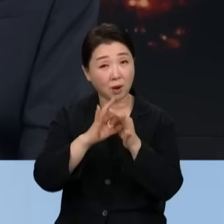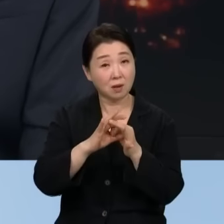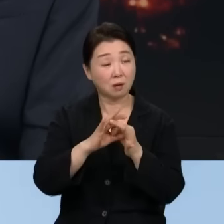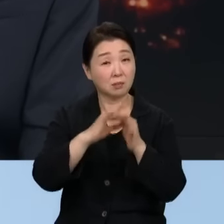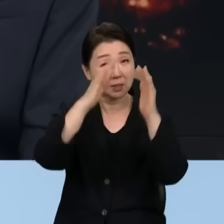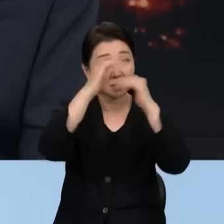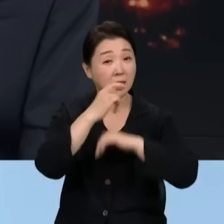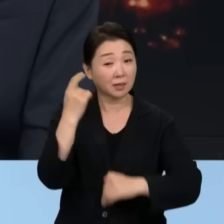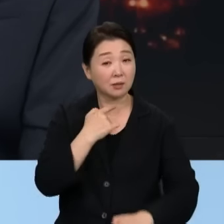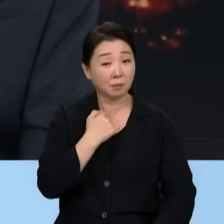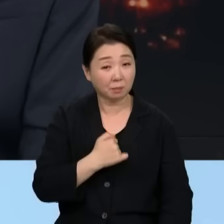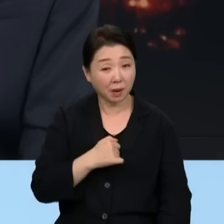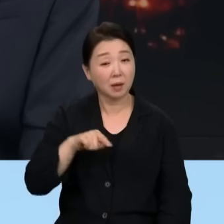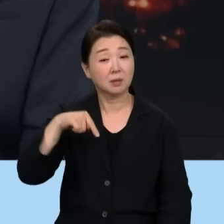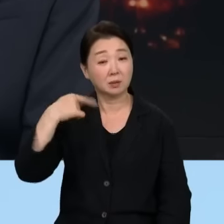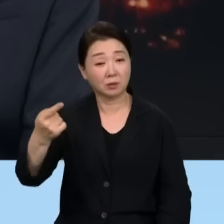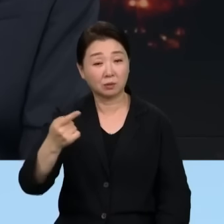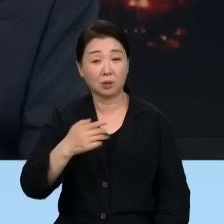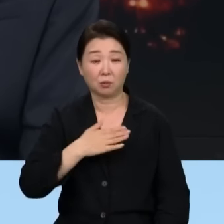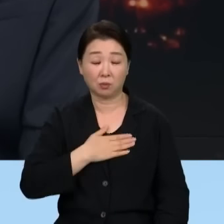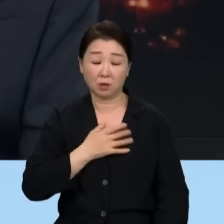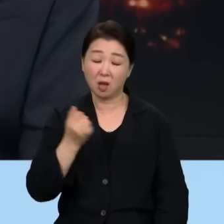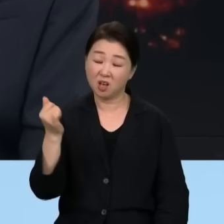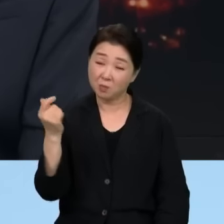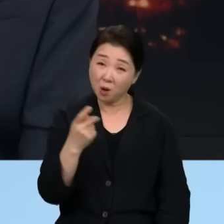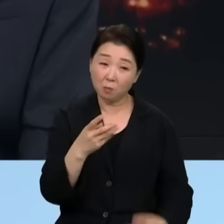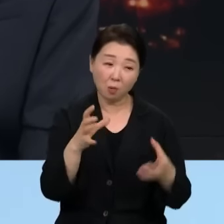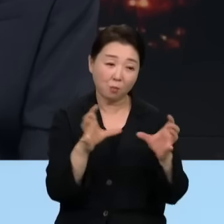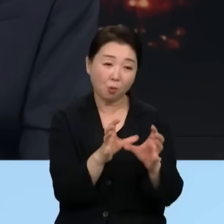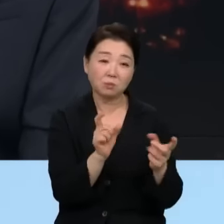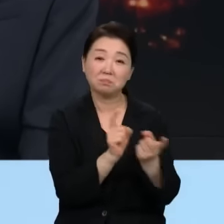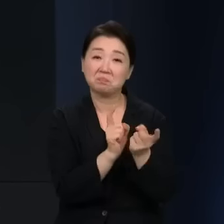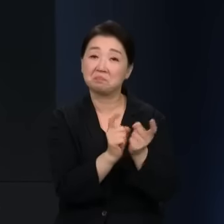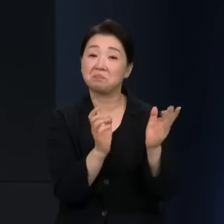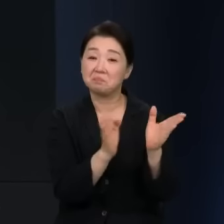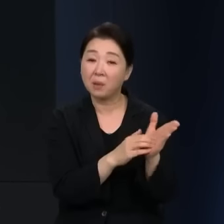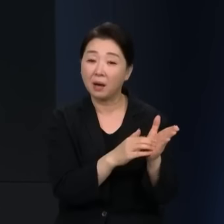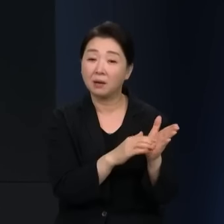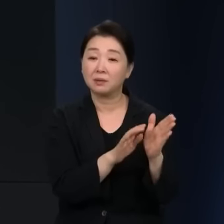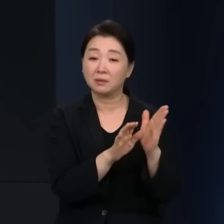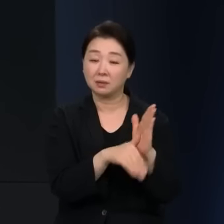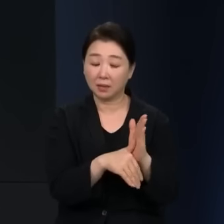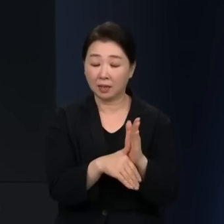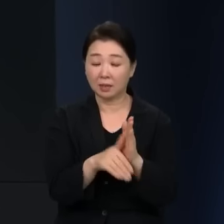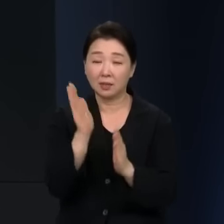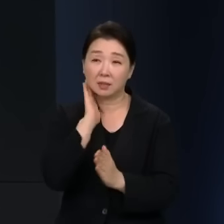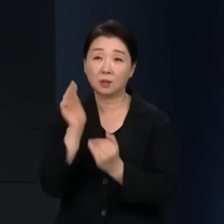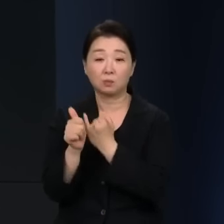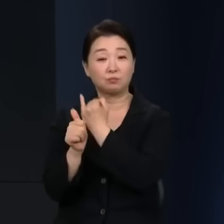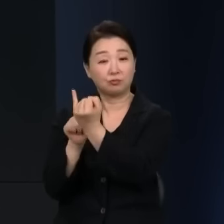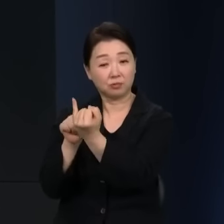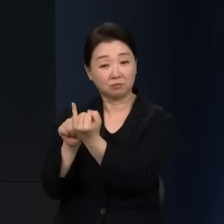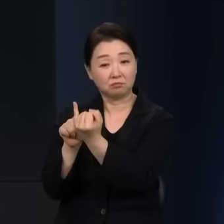있으십니까 예 그 뒤에 이제 저희가 몇 번 모임을 가졌었는데 그 자리에서도 뭐 김건희